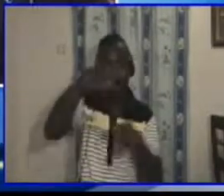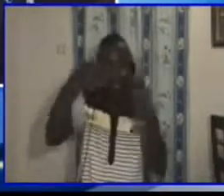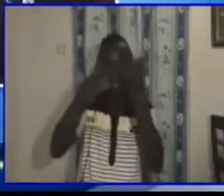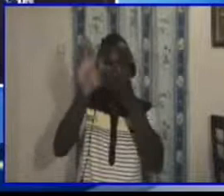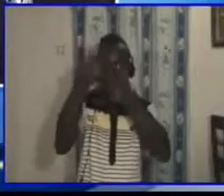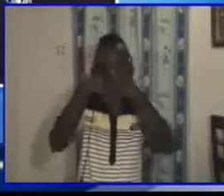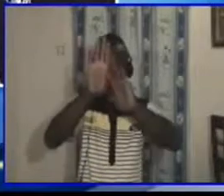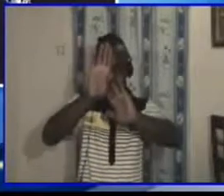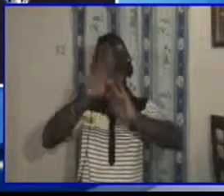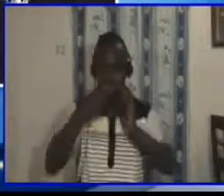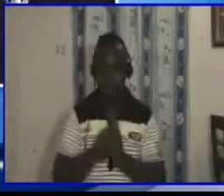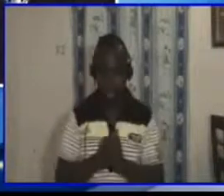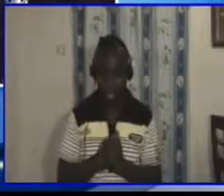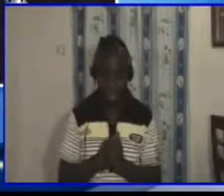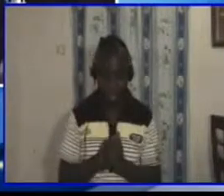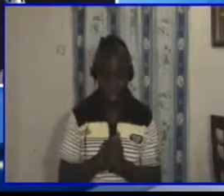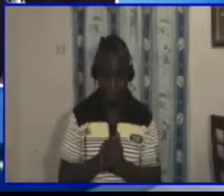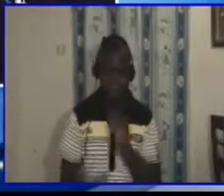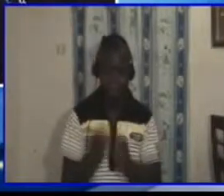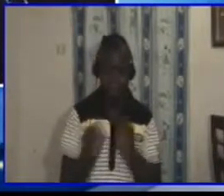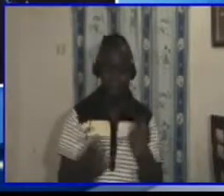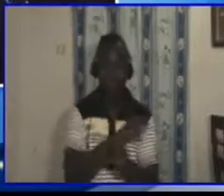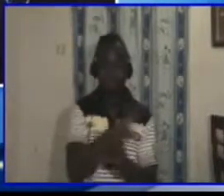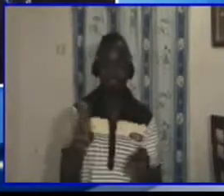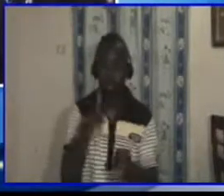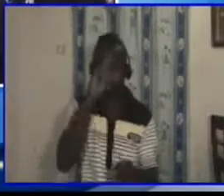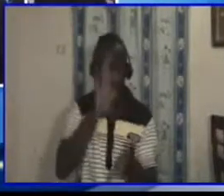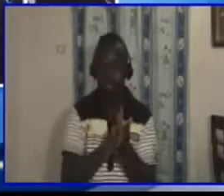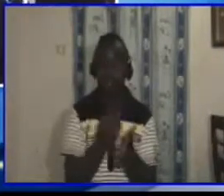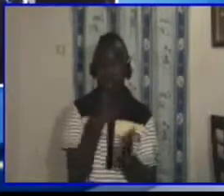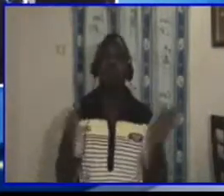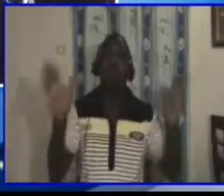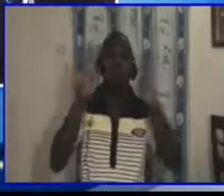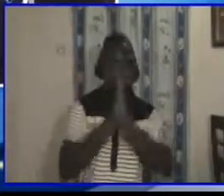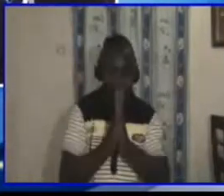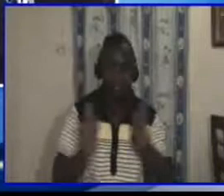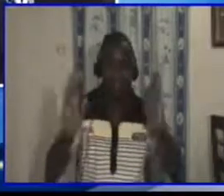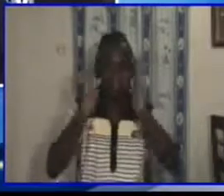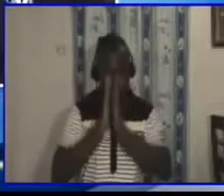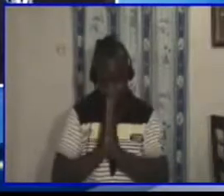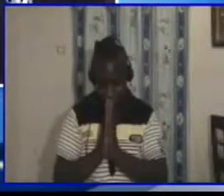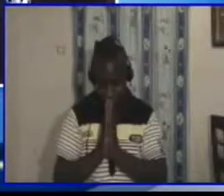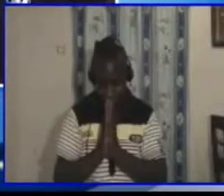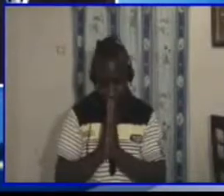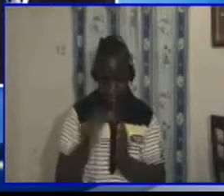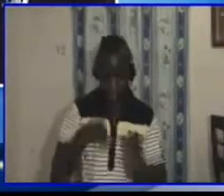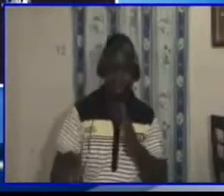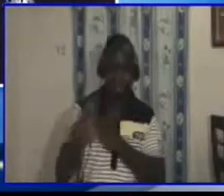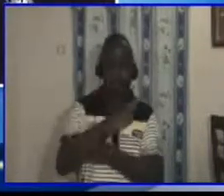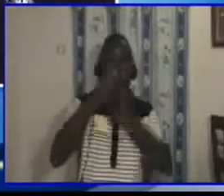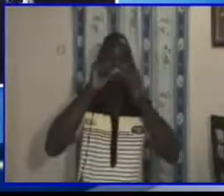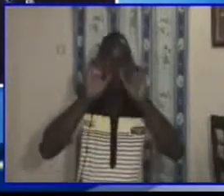ritornerà nella medesima maniera in cui lo avete visto andare in cielo